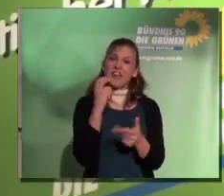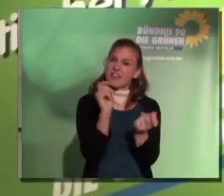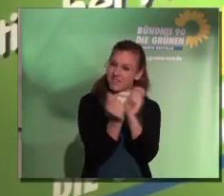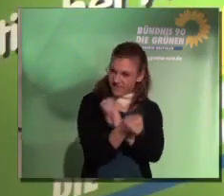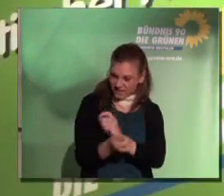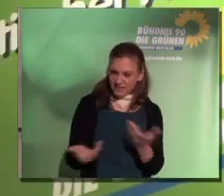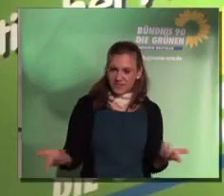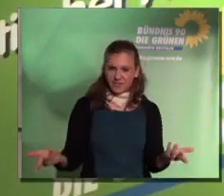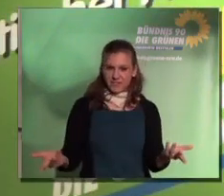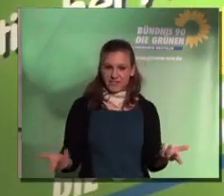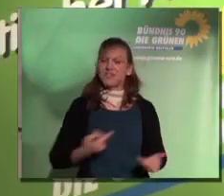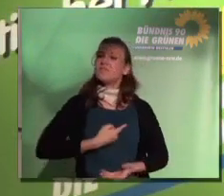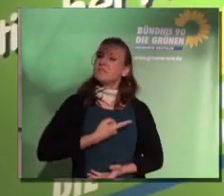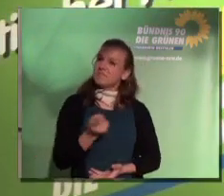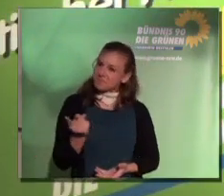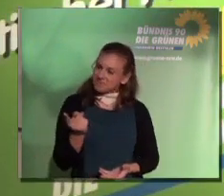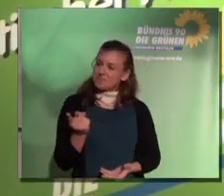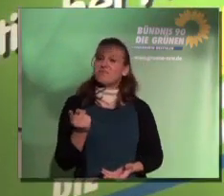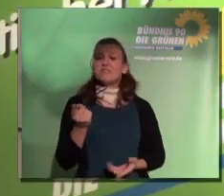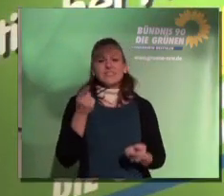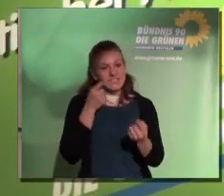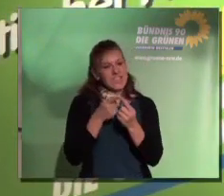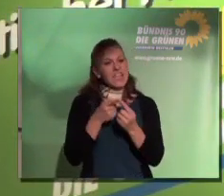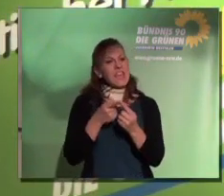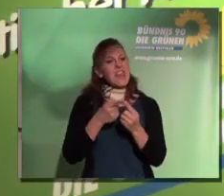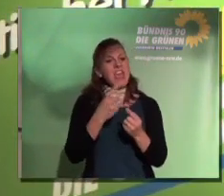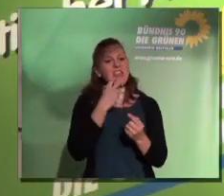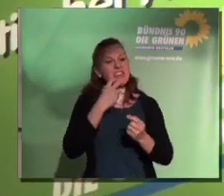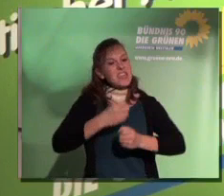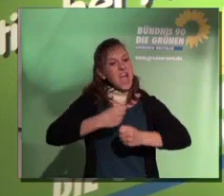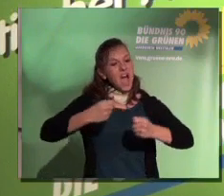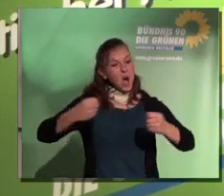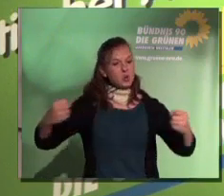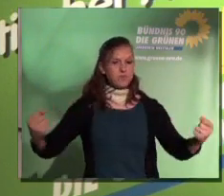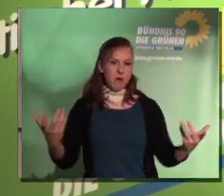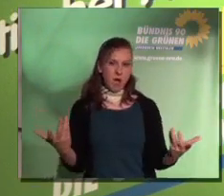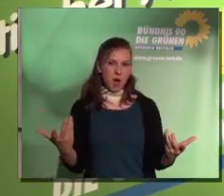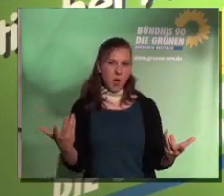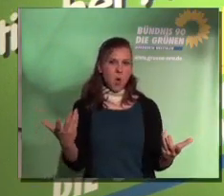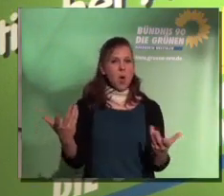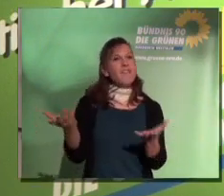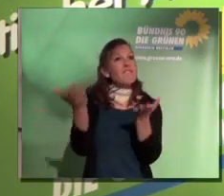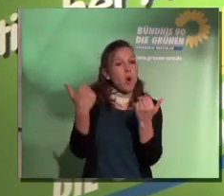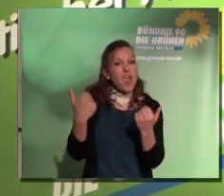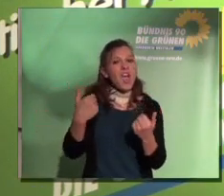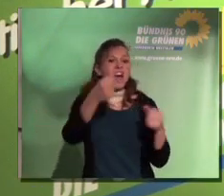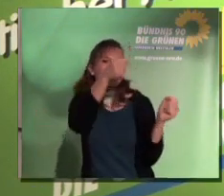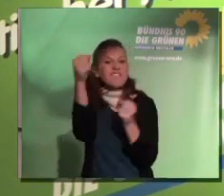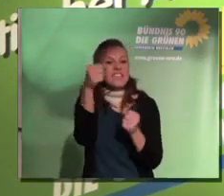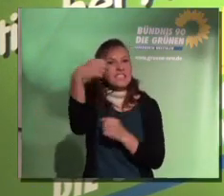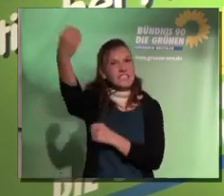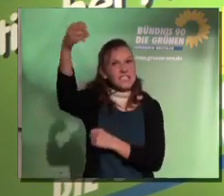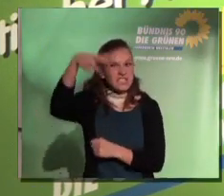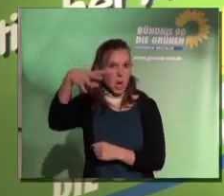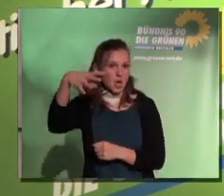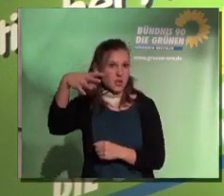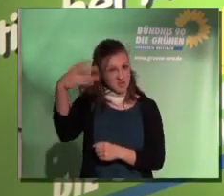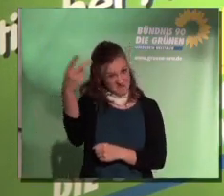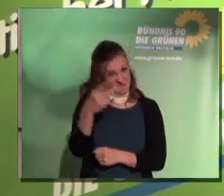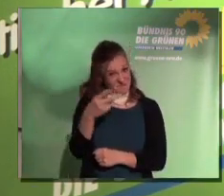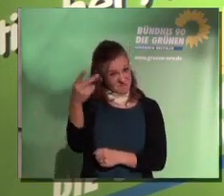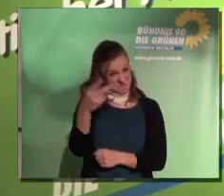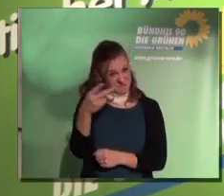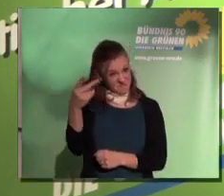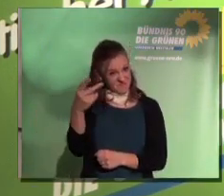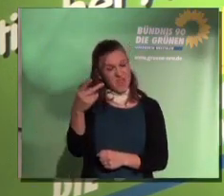Energiewende. Wir wollen den Ausbau der Energie, wir wollen Energie aus Wind und Sonne und diese Energie aus Wind und Sonne